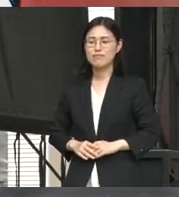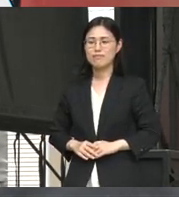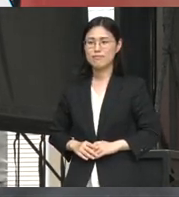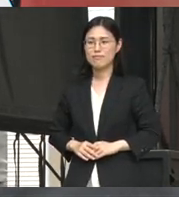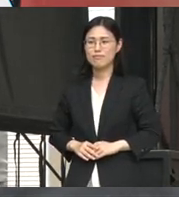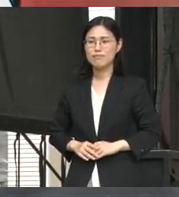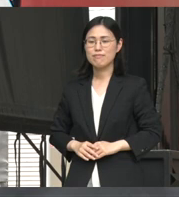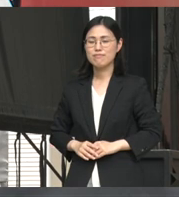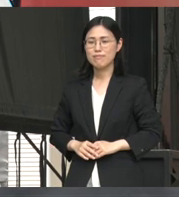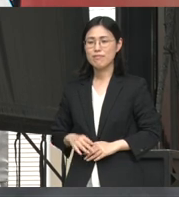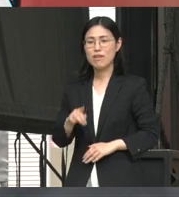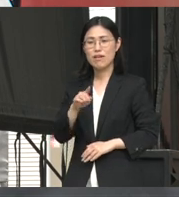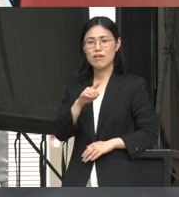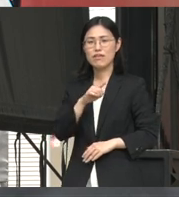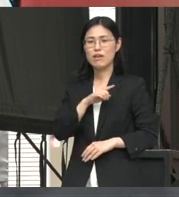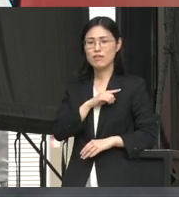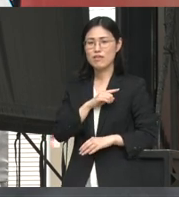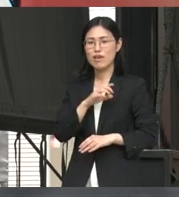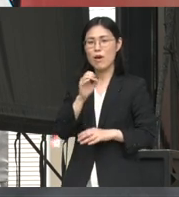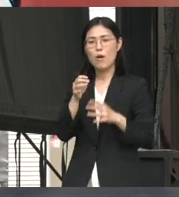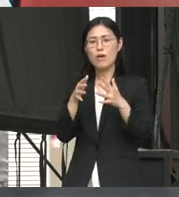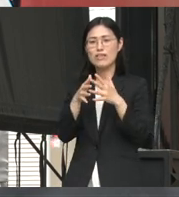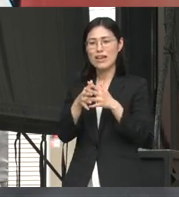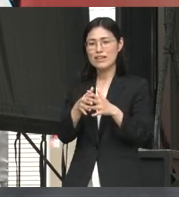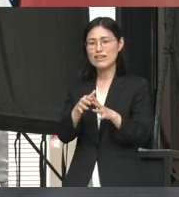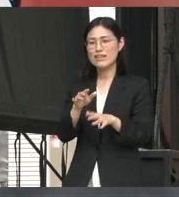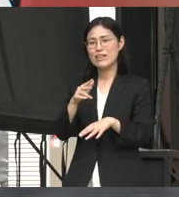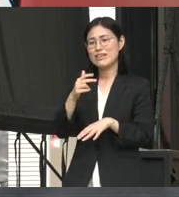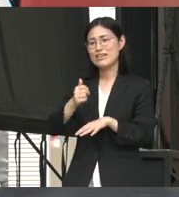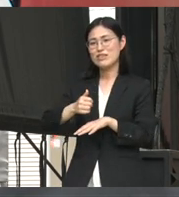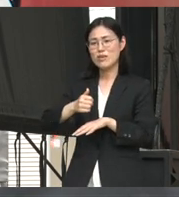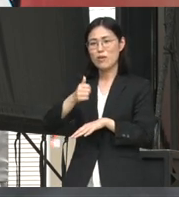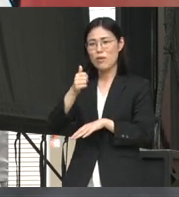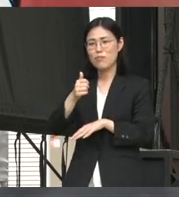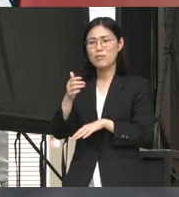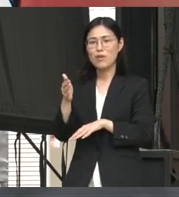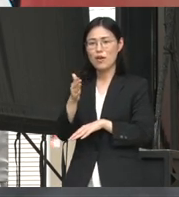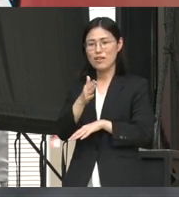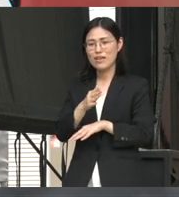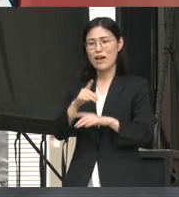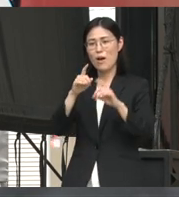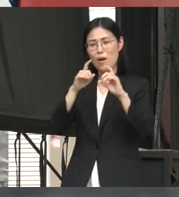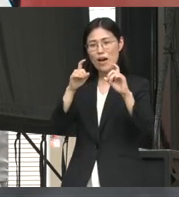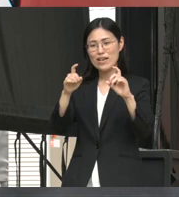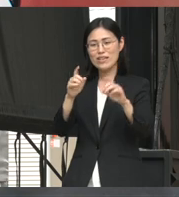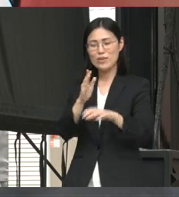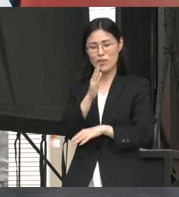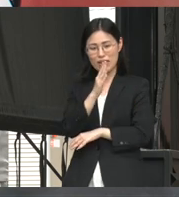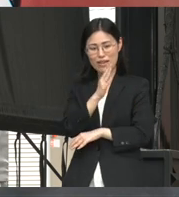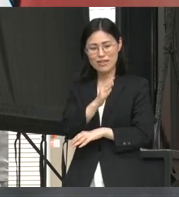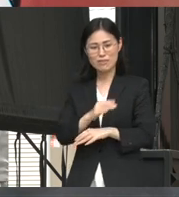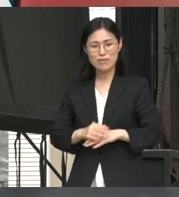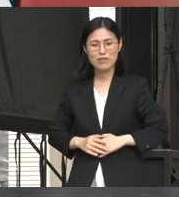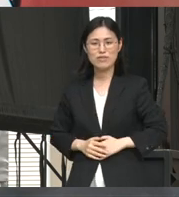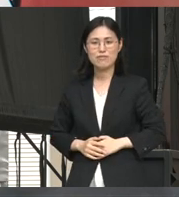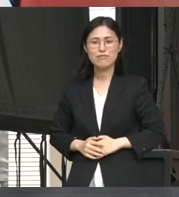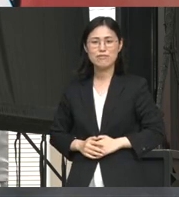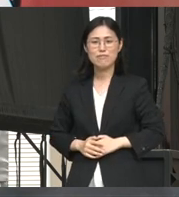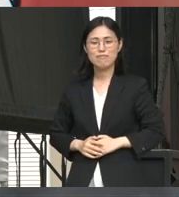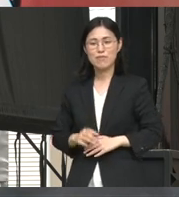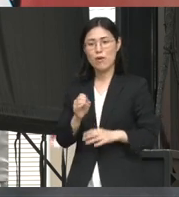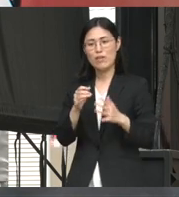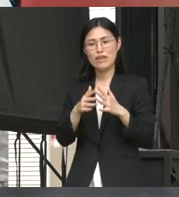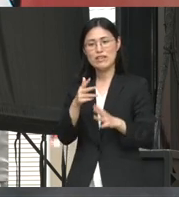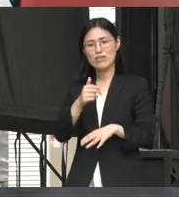それでは最初に尾崎康夫東大和市長より一言ご挨拶いたします。尾崎市